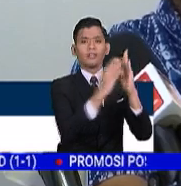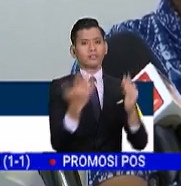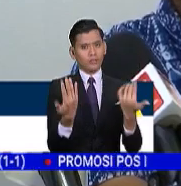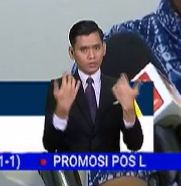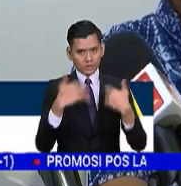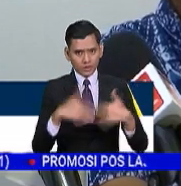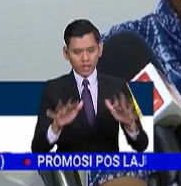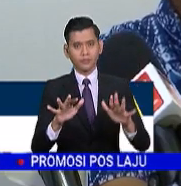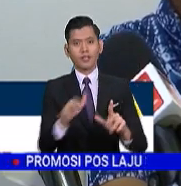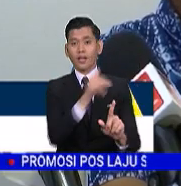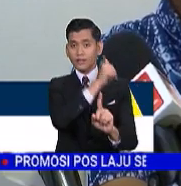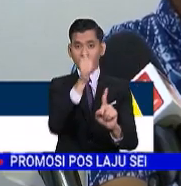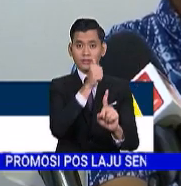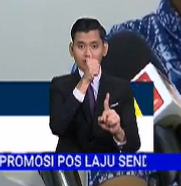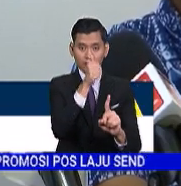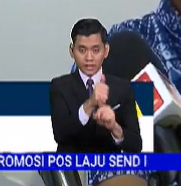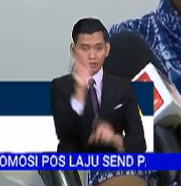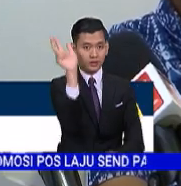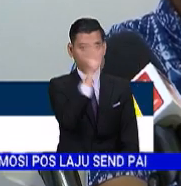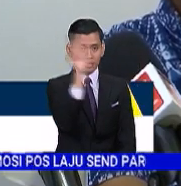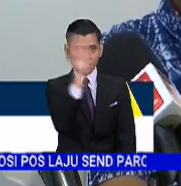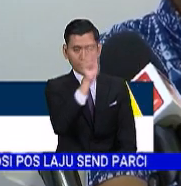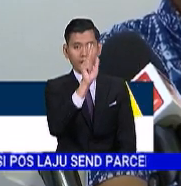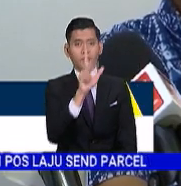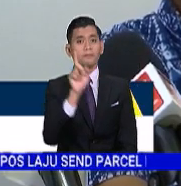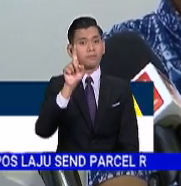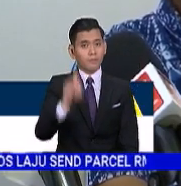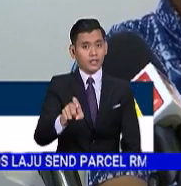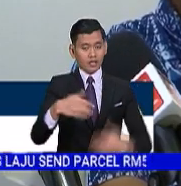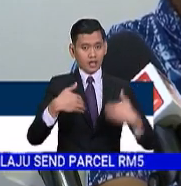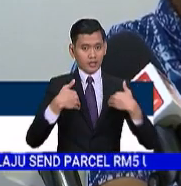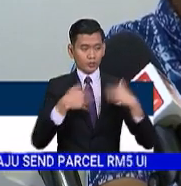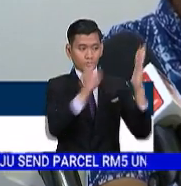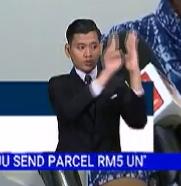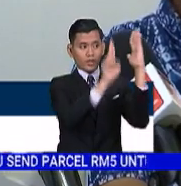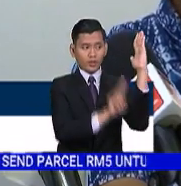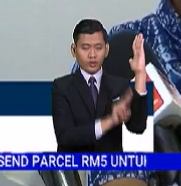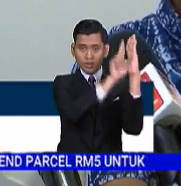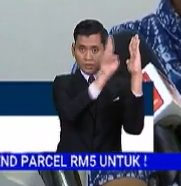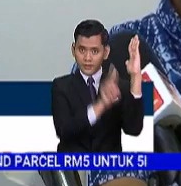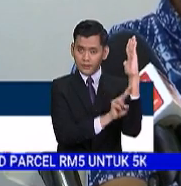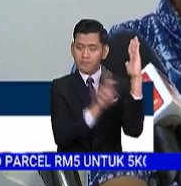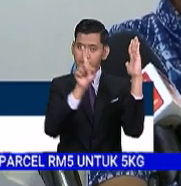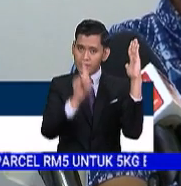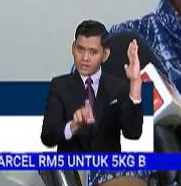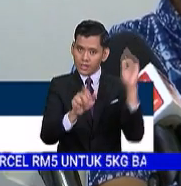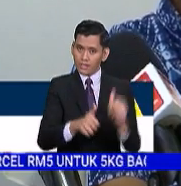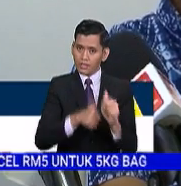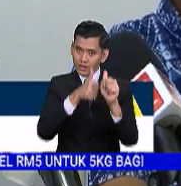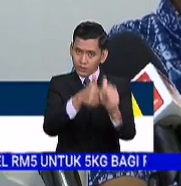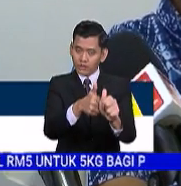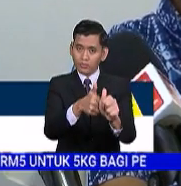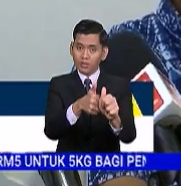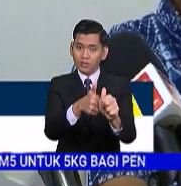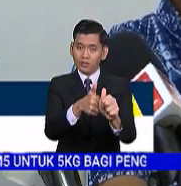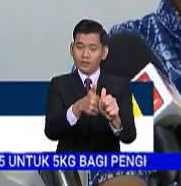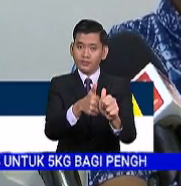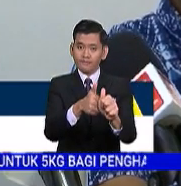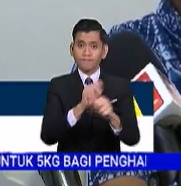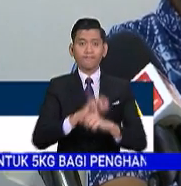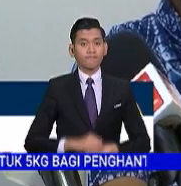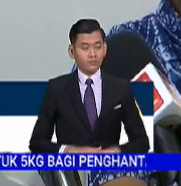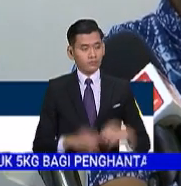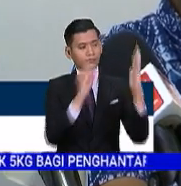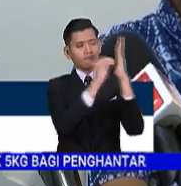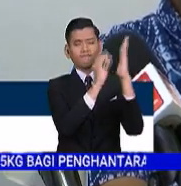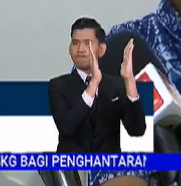Kawalan Pergerakan dan ianya merupakan satu peraturan ataupun SOP yang telah digazetkan,